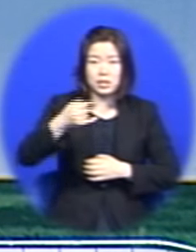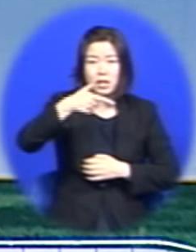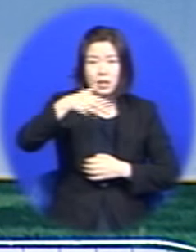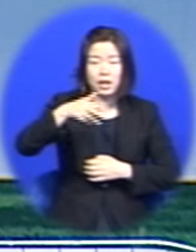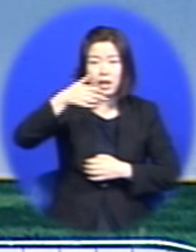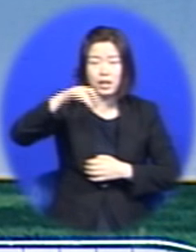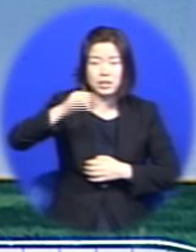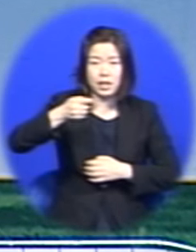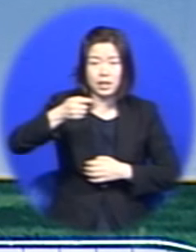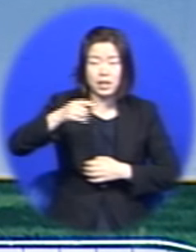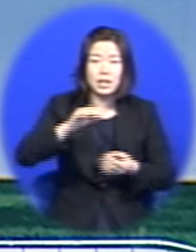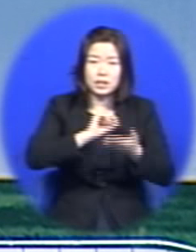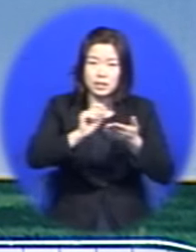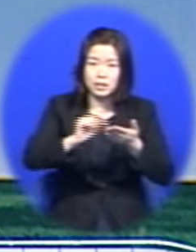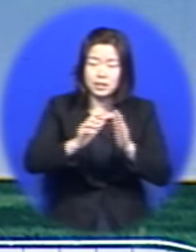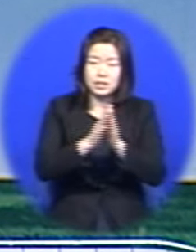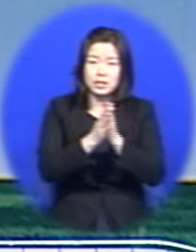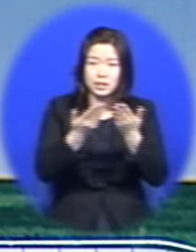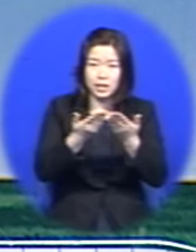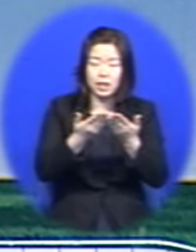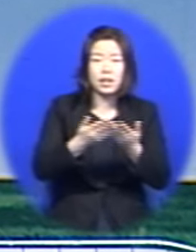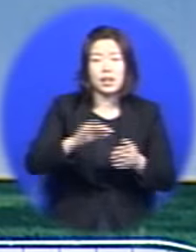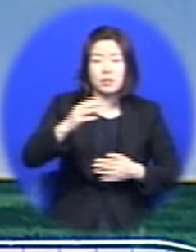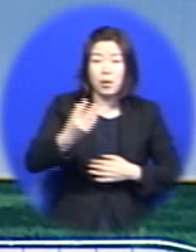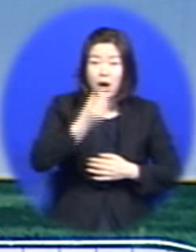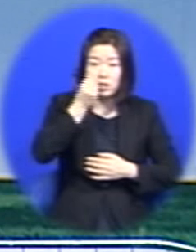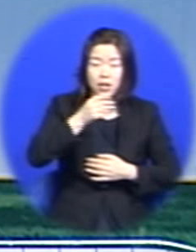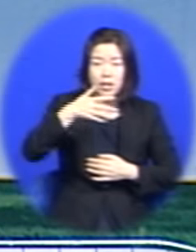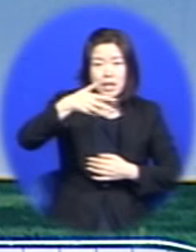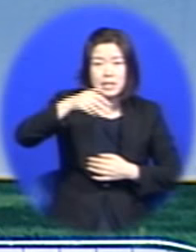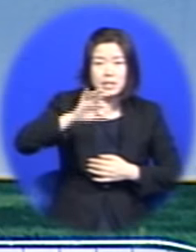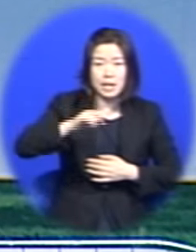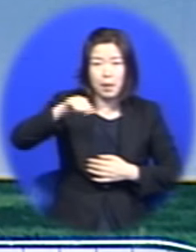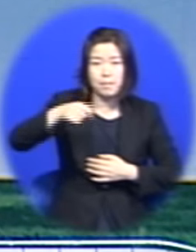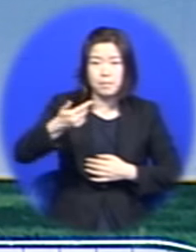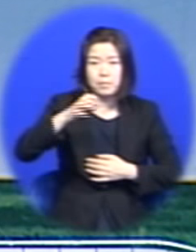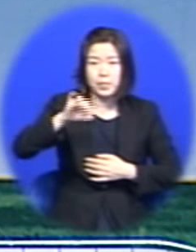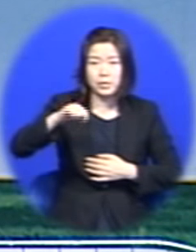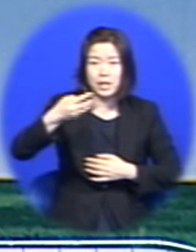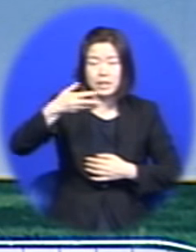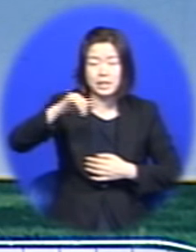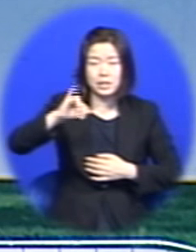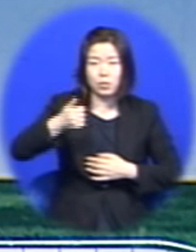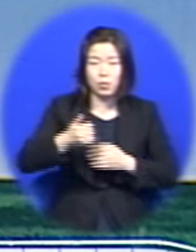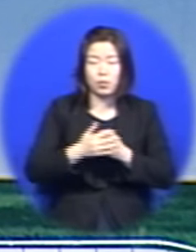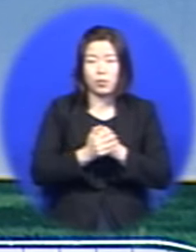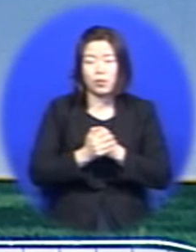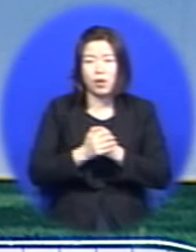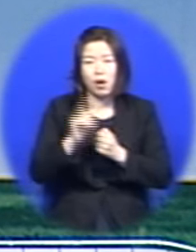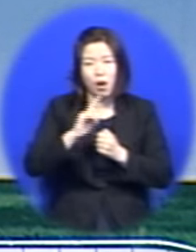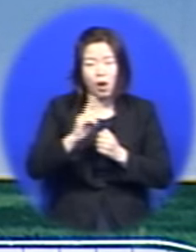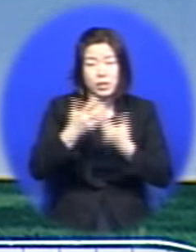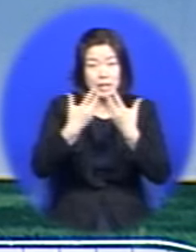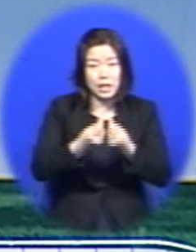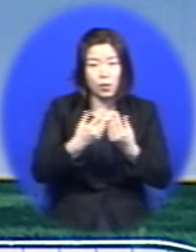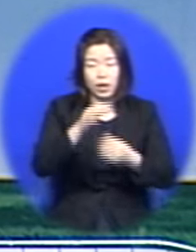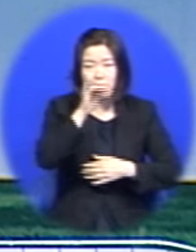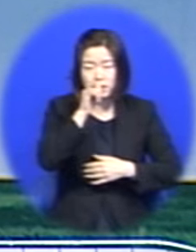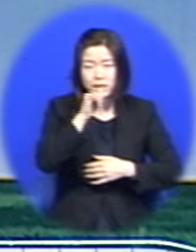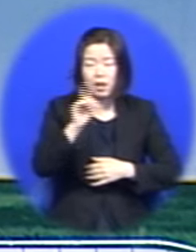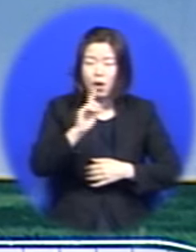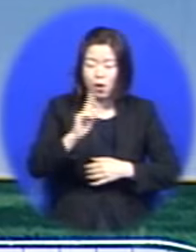성자 프란시스코라고 하는 책 속에 짧은 우화가 하나 나옵니다. 어느 수도자가 굉장히